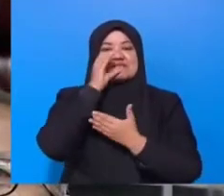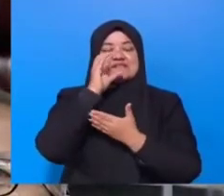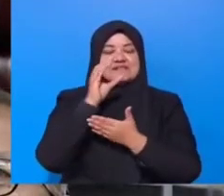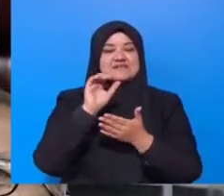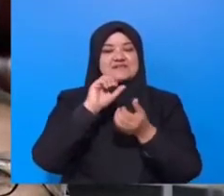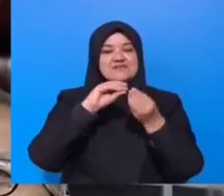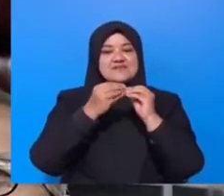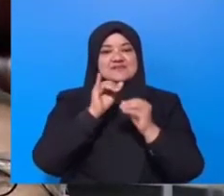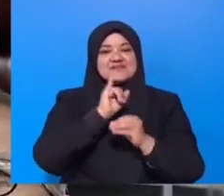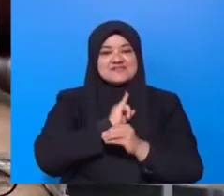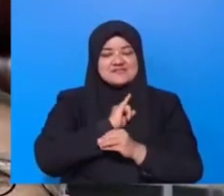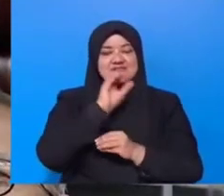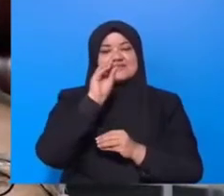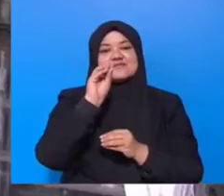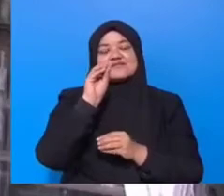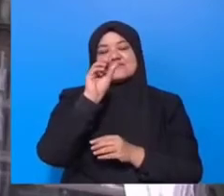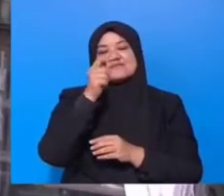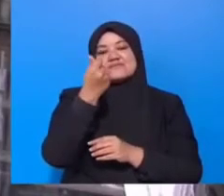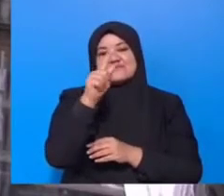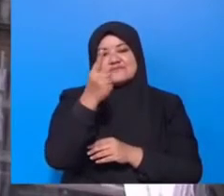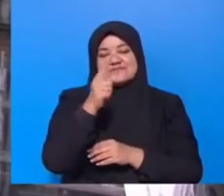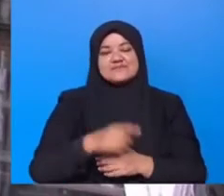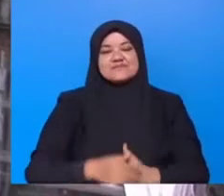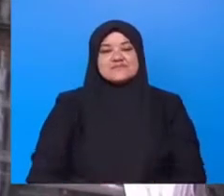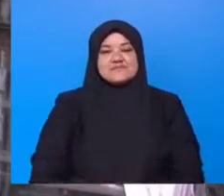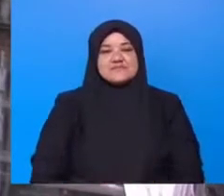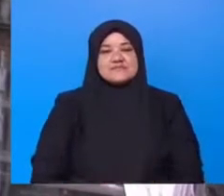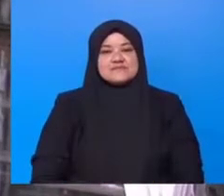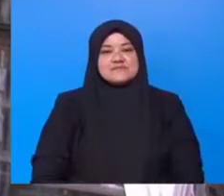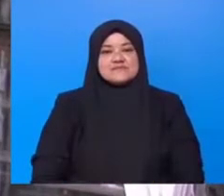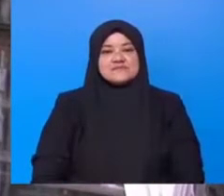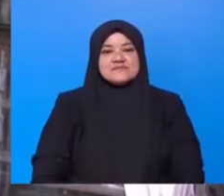saya nomor 11 sudah